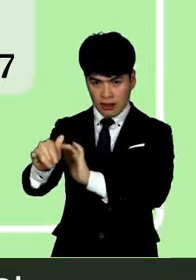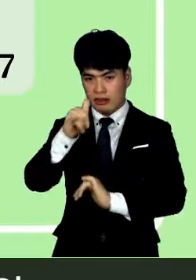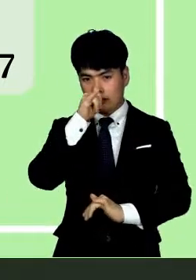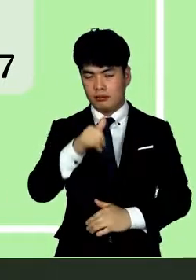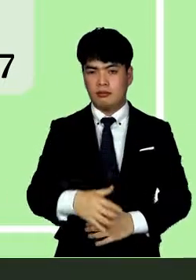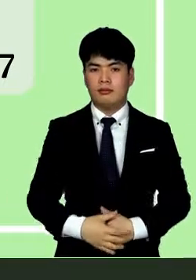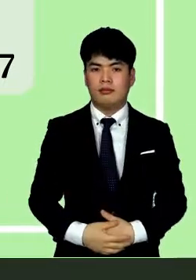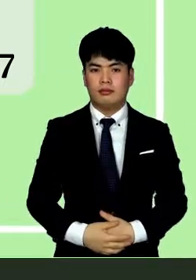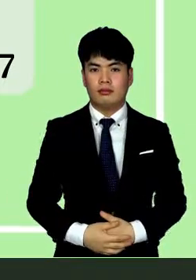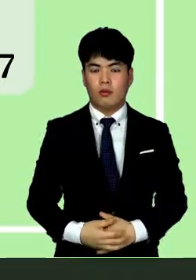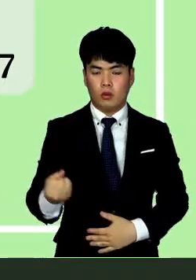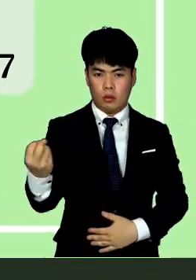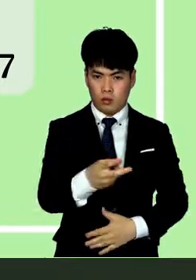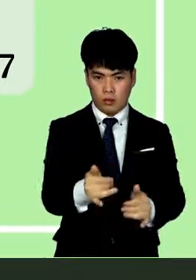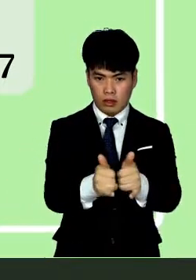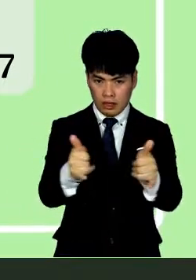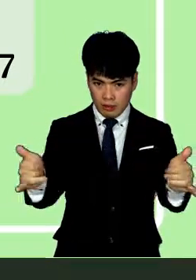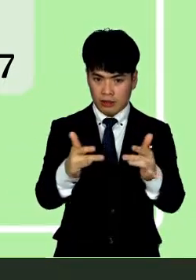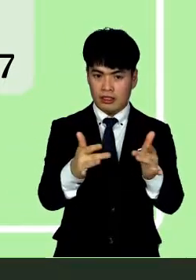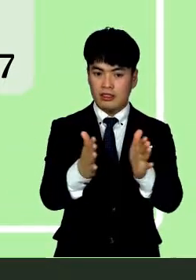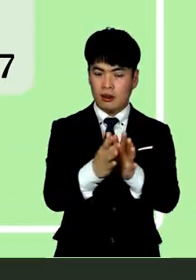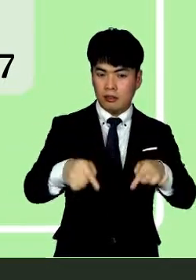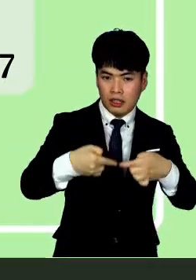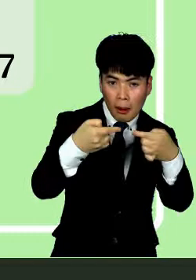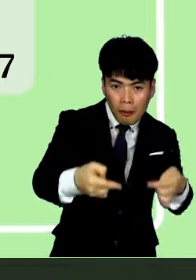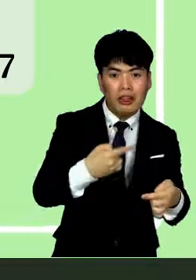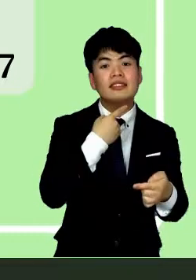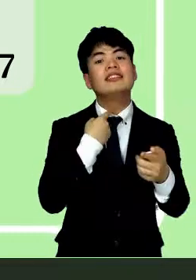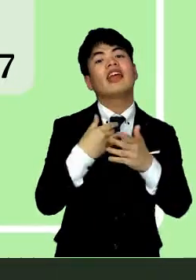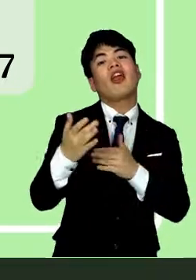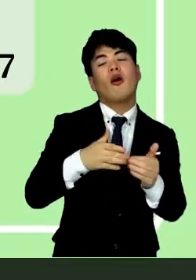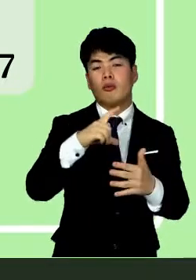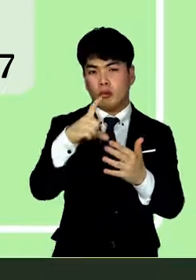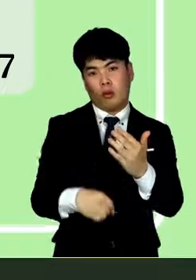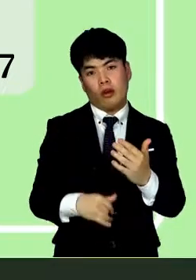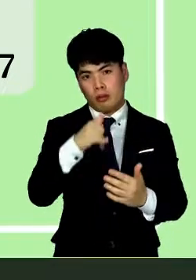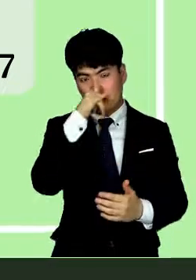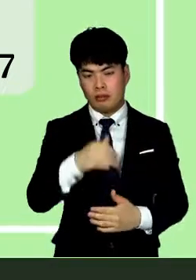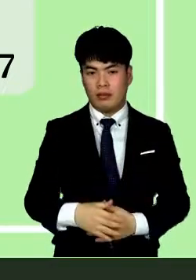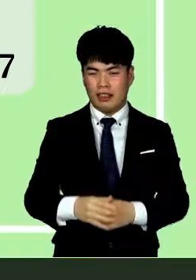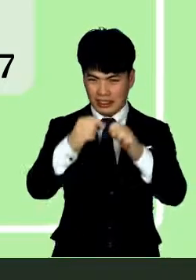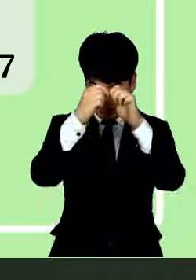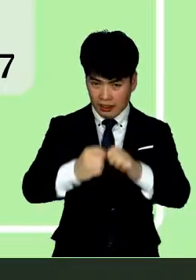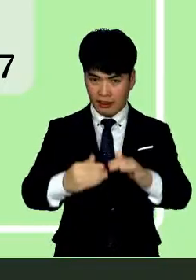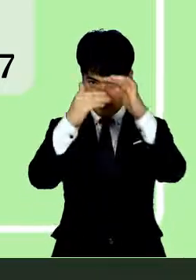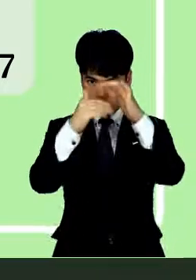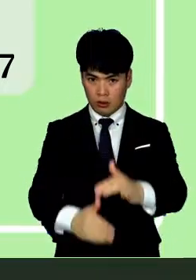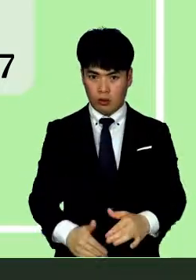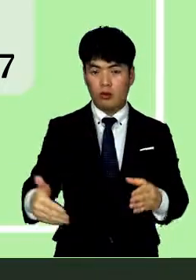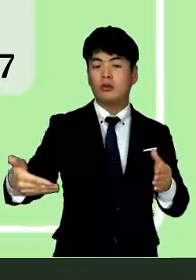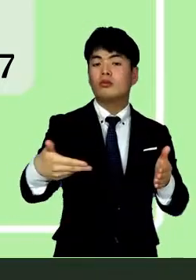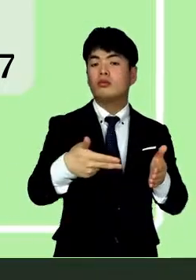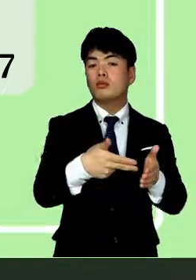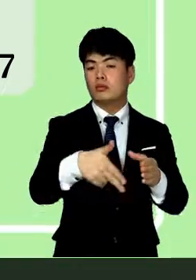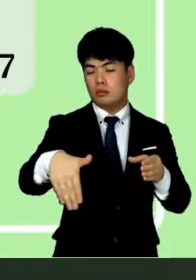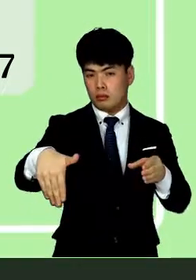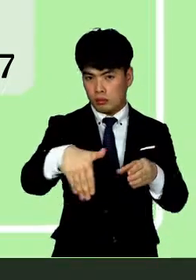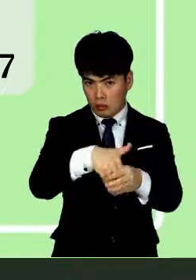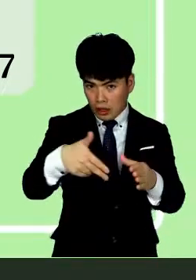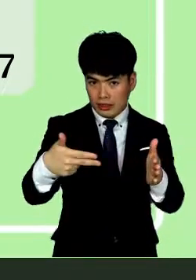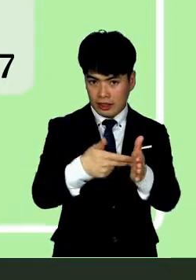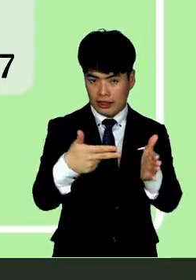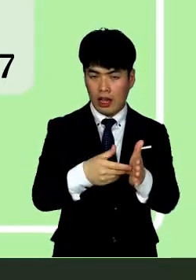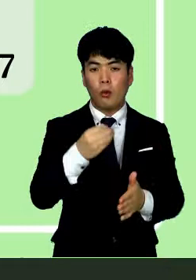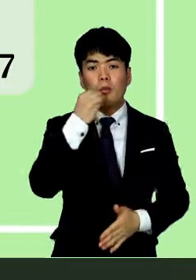전시와 시민참여형 아트웍 예술체험으로 진행되는데요. 보다 자세한 사항은 천안문화재단 홈페이지에서 확인할